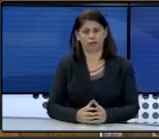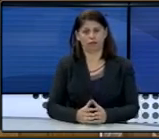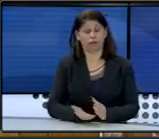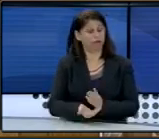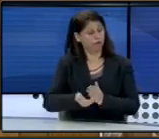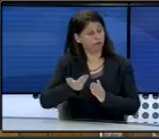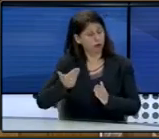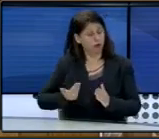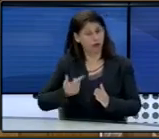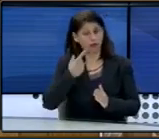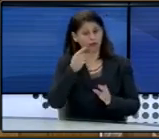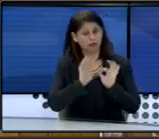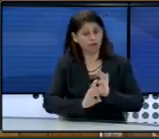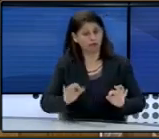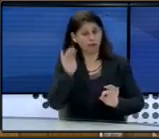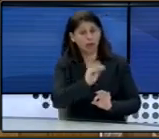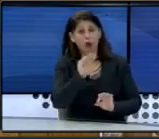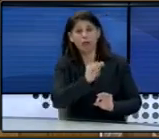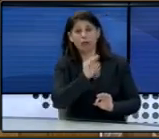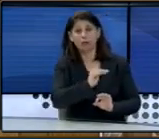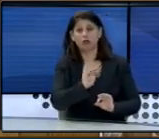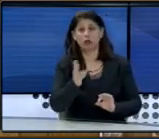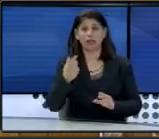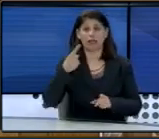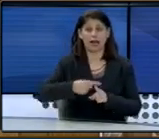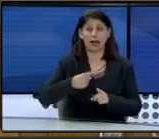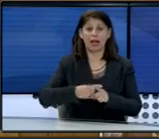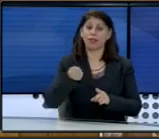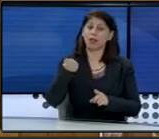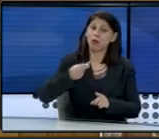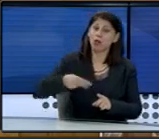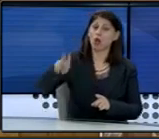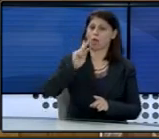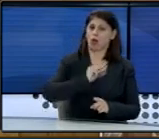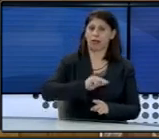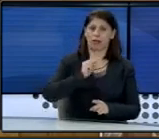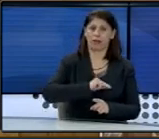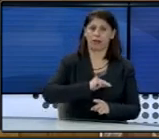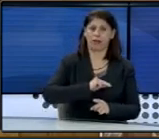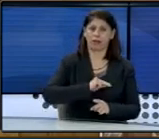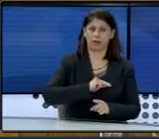Εγκαίρως είχαμε προειδοποιήσει ότι η Ελλάδα είχε πολύ περισσότερα να κερδίσει